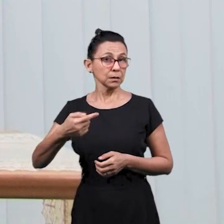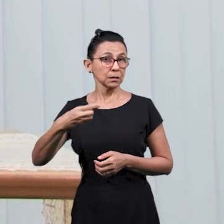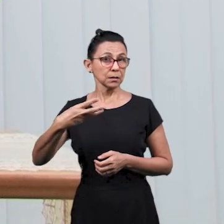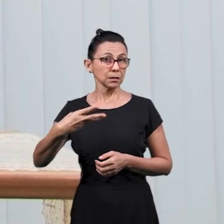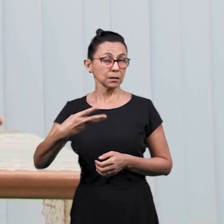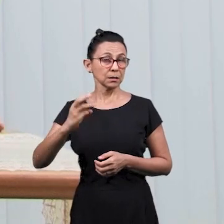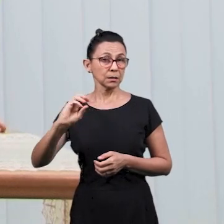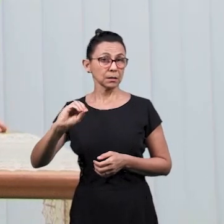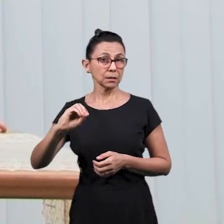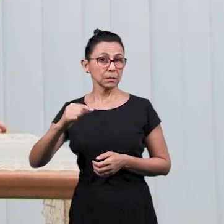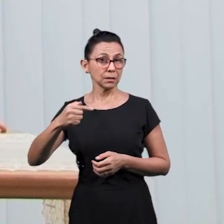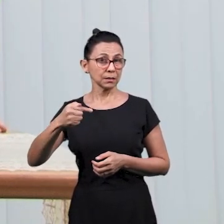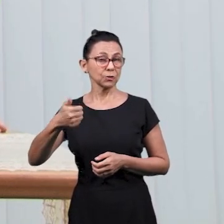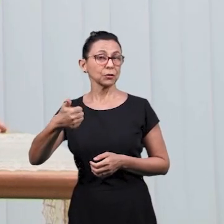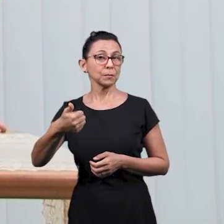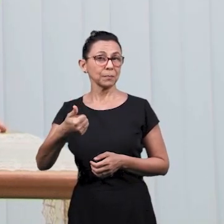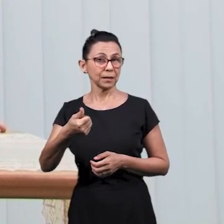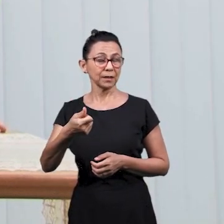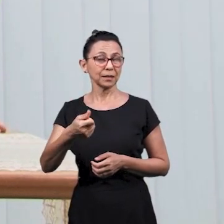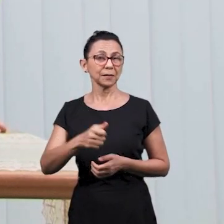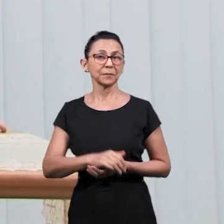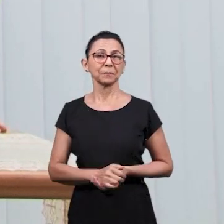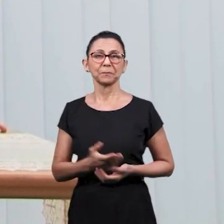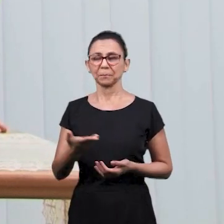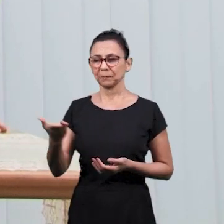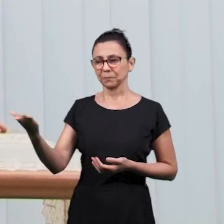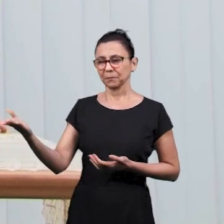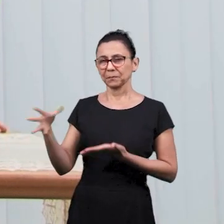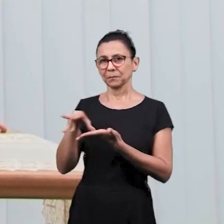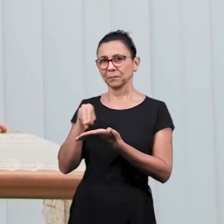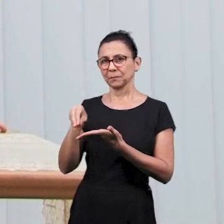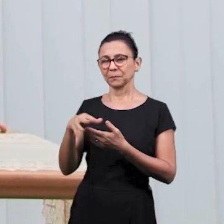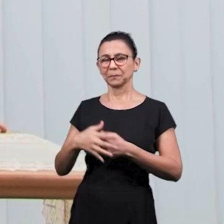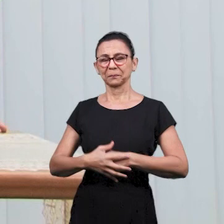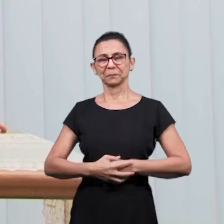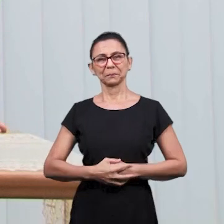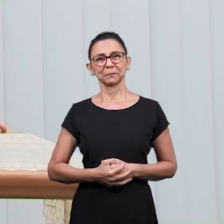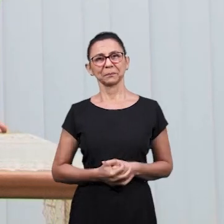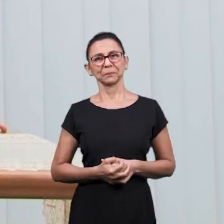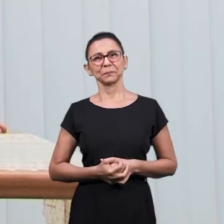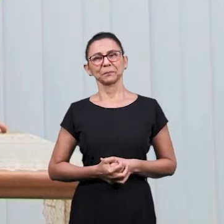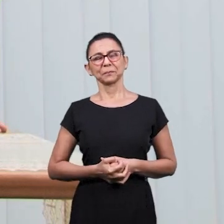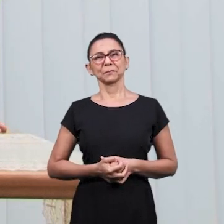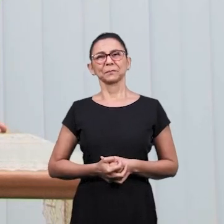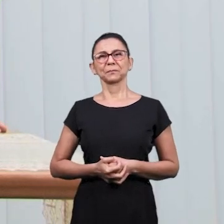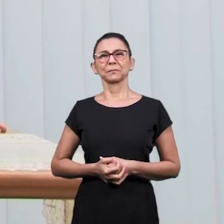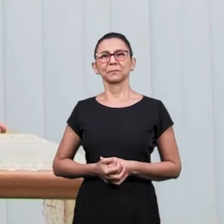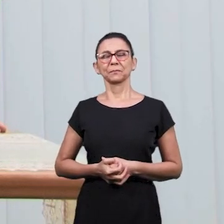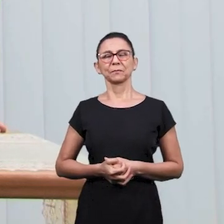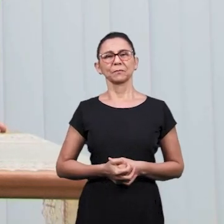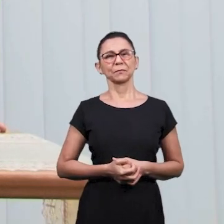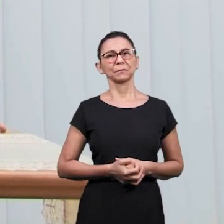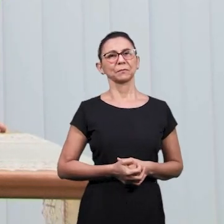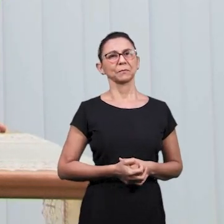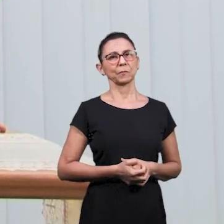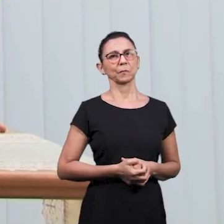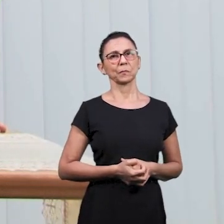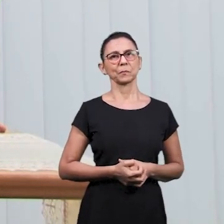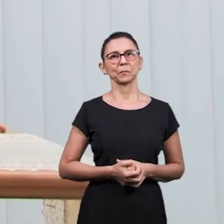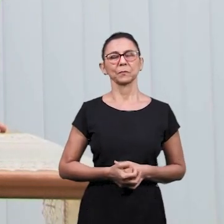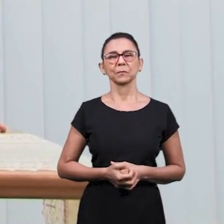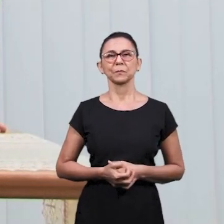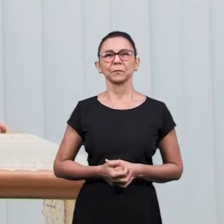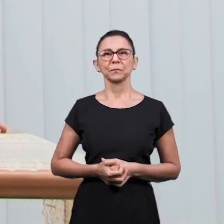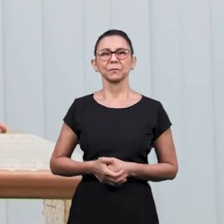И 24 часа в сутки, 7 дней в неделю наши пастора ответят на ваши вопросы, на ваши молитвы.